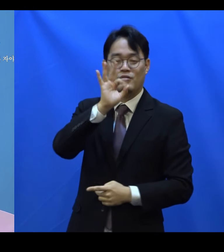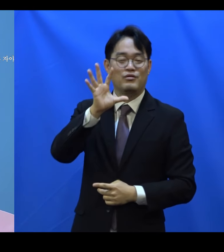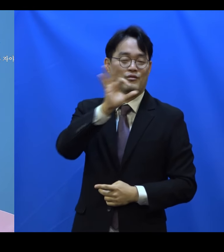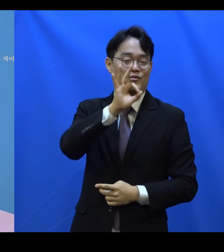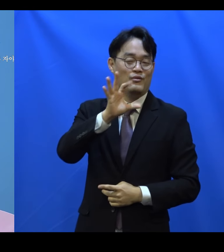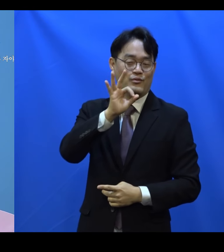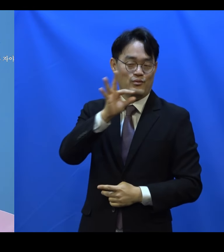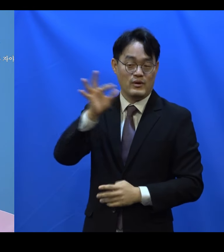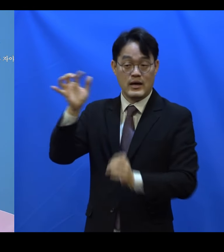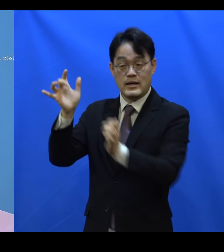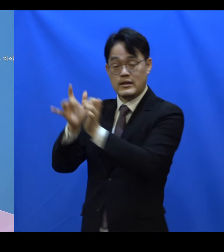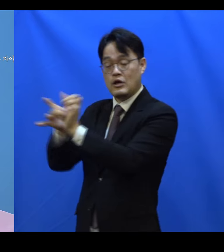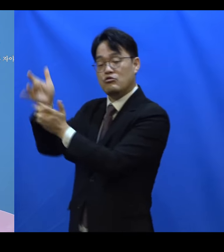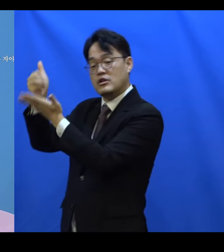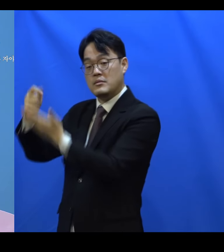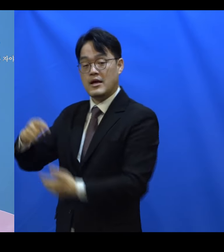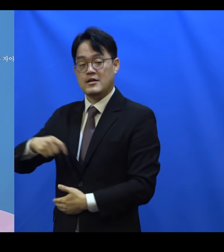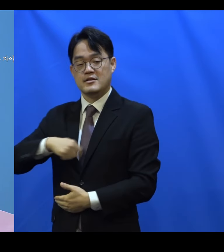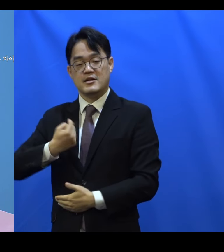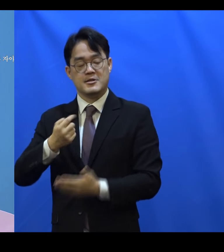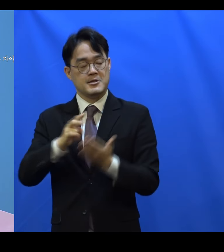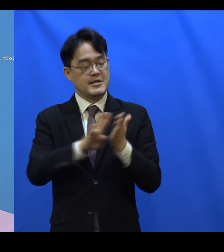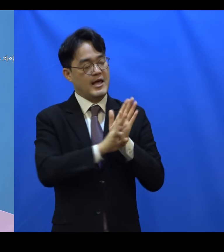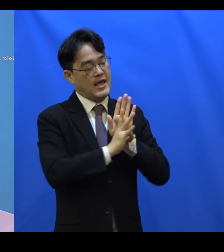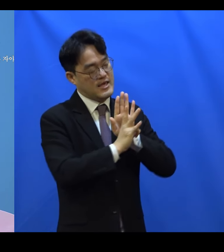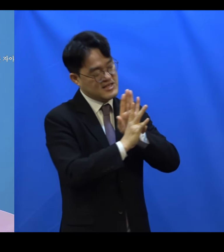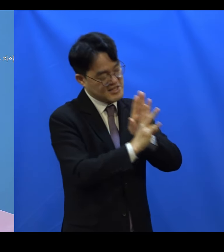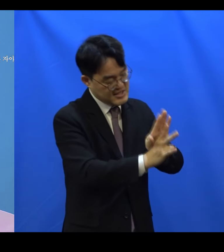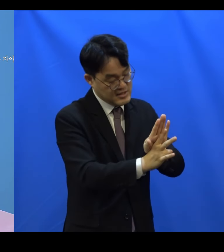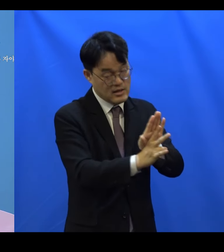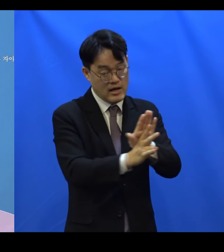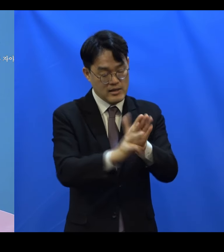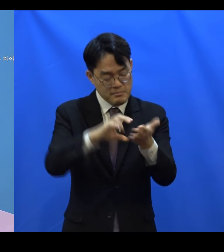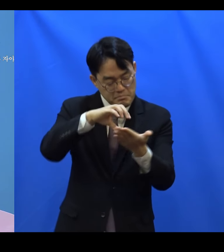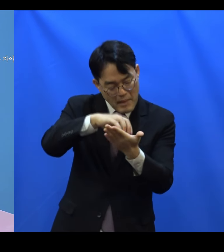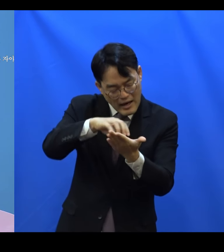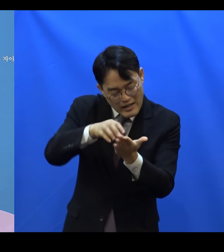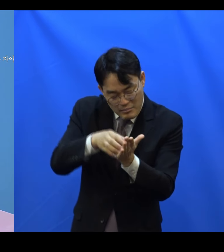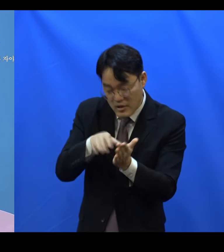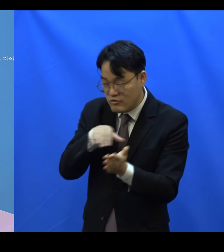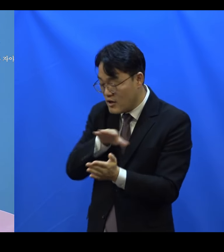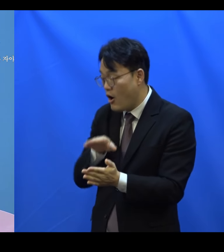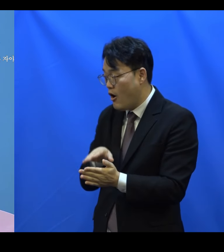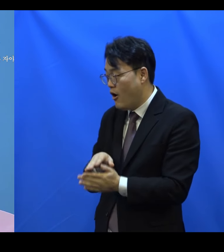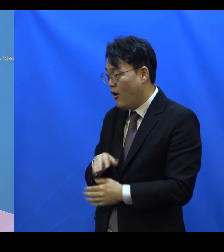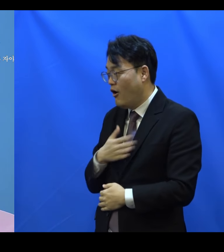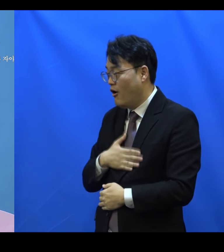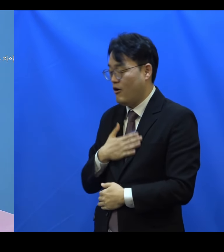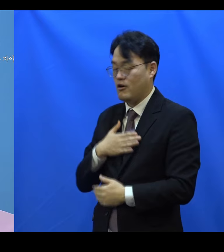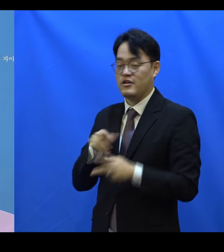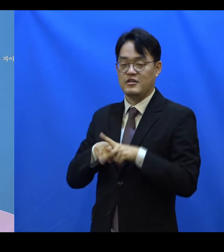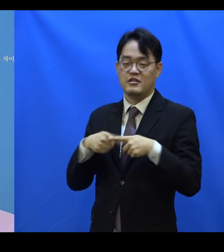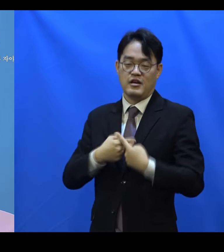있어요. 또 당신을 우리에게 드러내셔도 우리의 한계가 있기 때문에 그분을 다 알지 못해요.